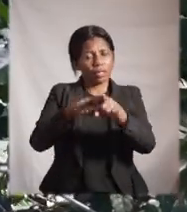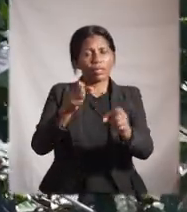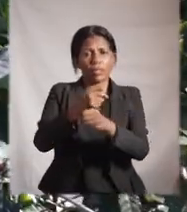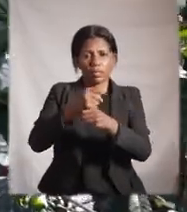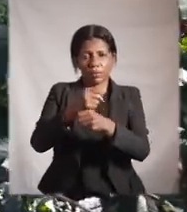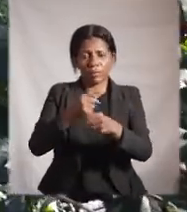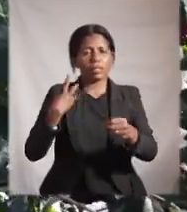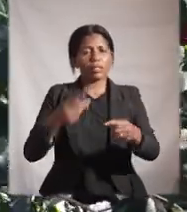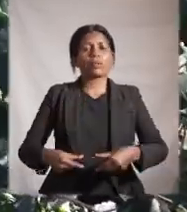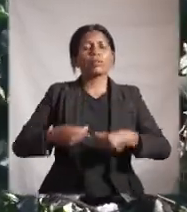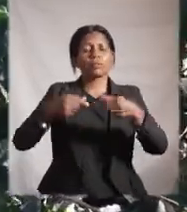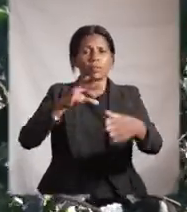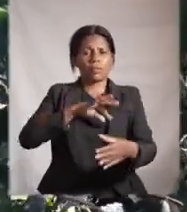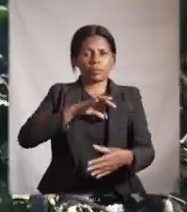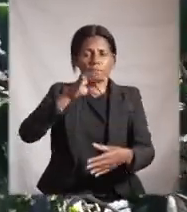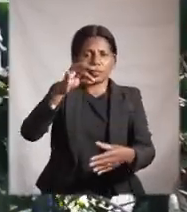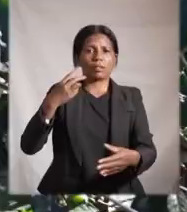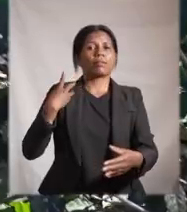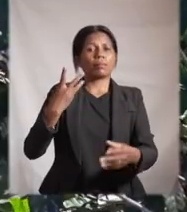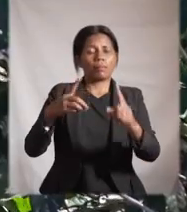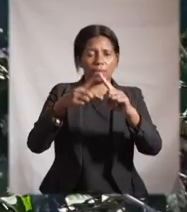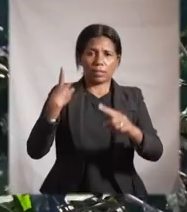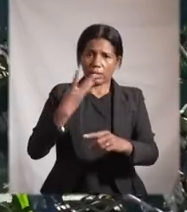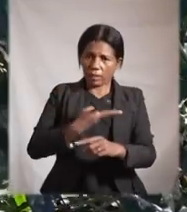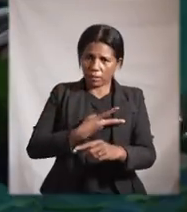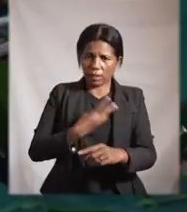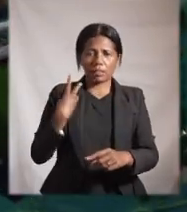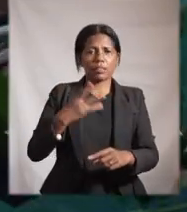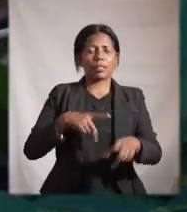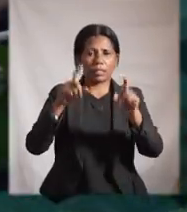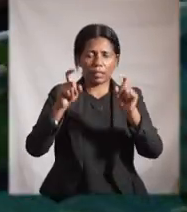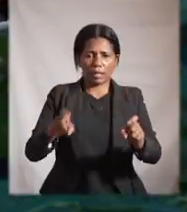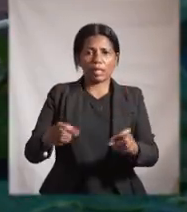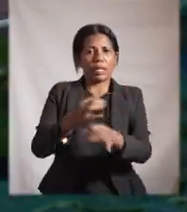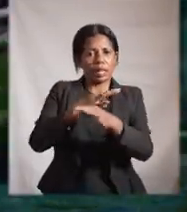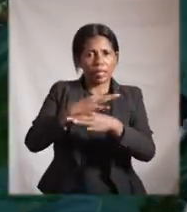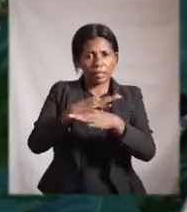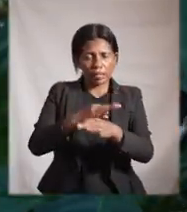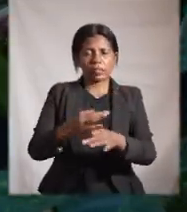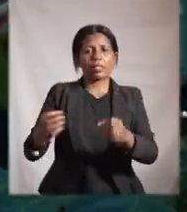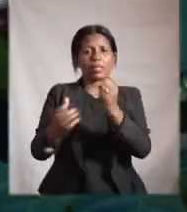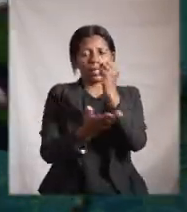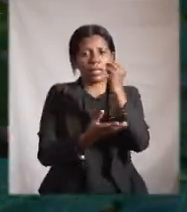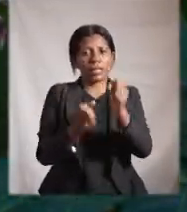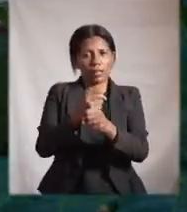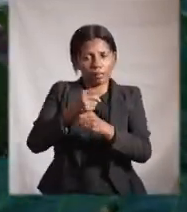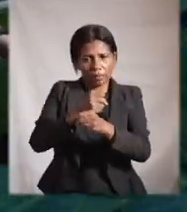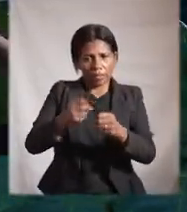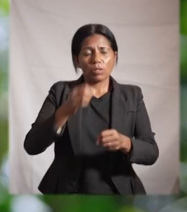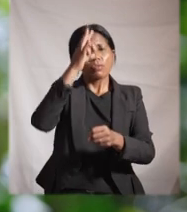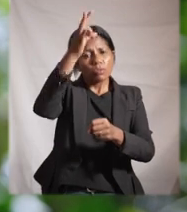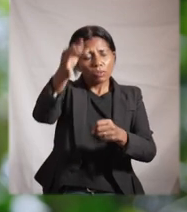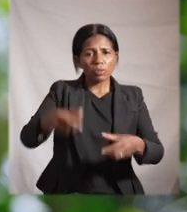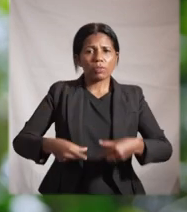san kafe ita hadiah ne fo duni beneficio ba ita. Ita tengki se tos nain ne hadiah duni kafe ne apa menro kodi